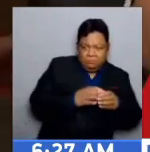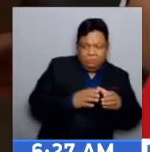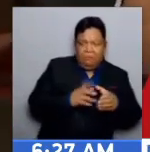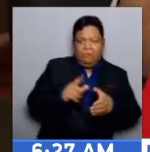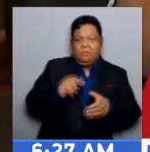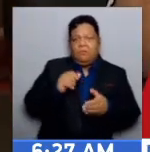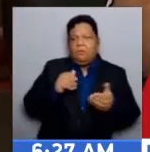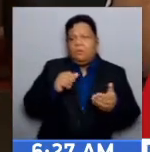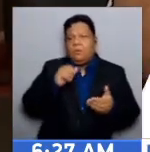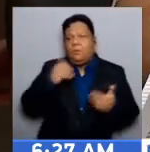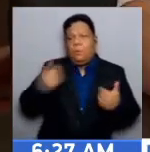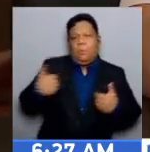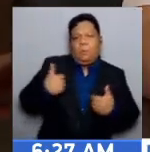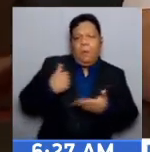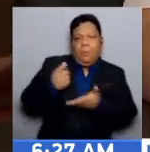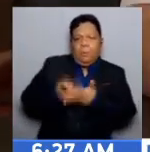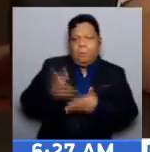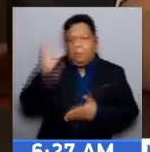dating Chairman Sherif Abbas.